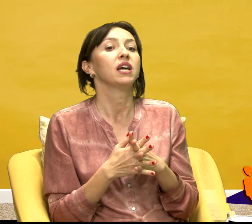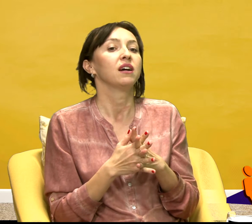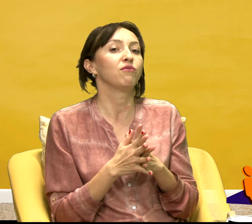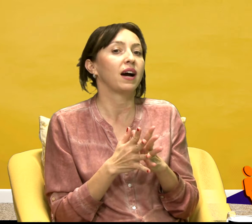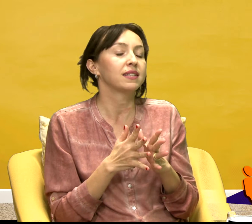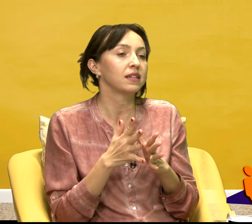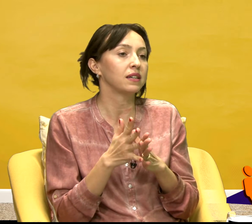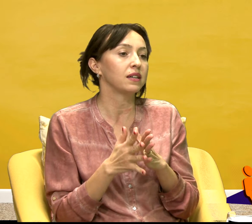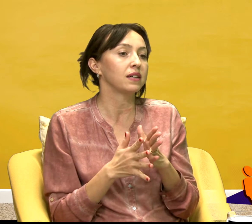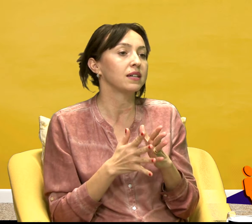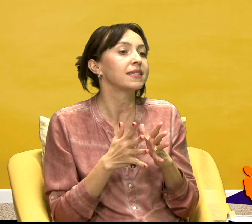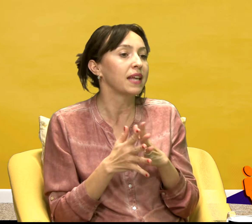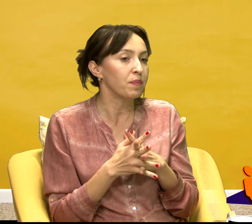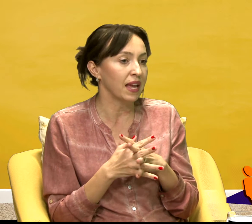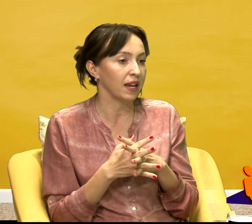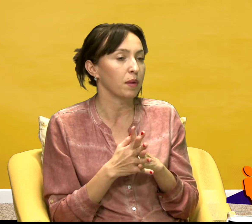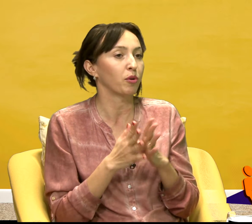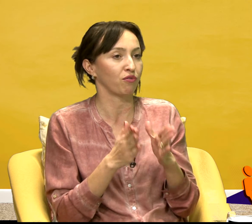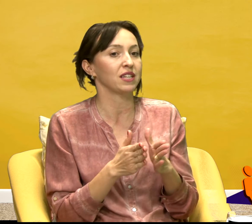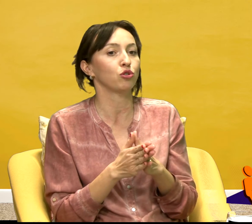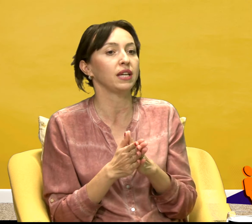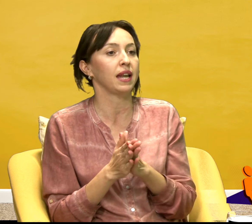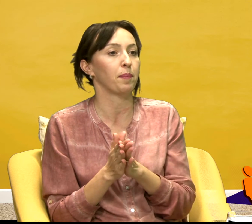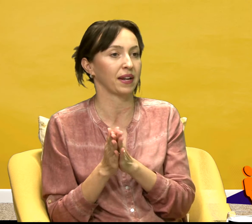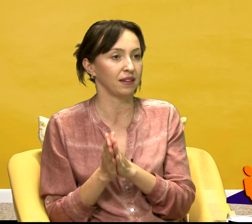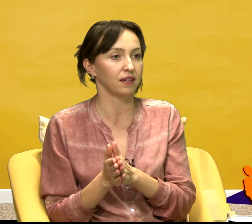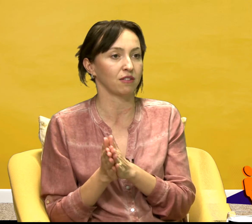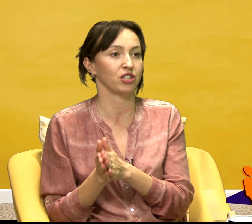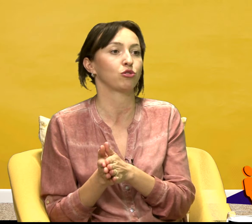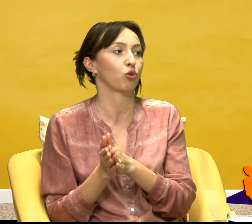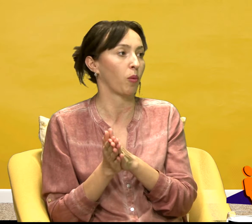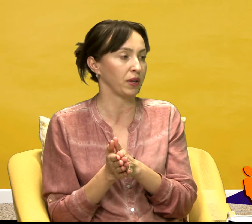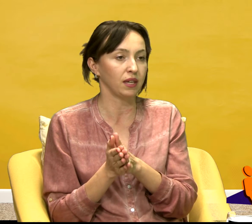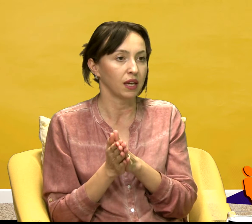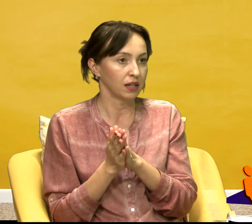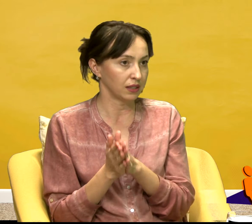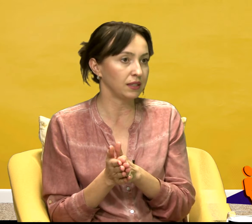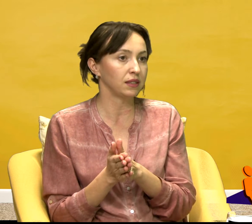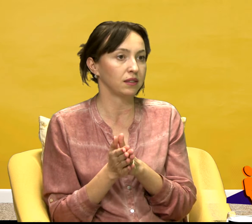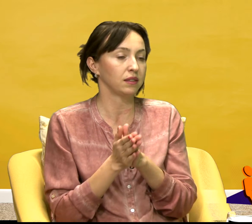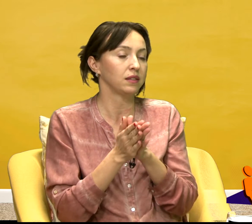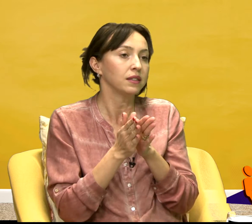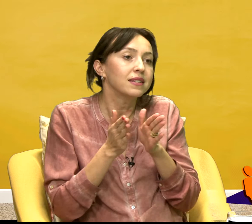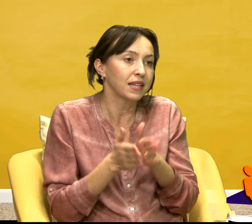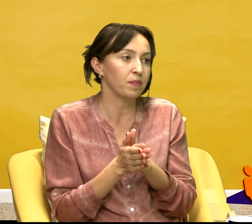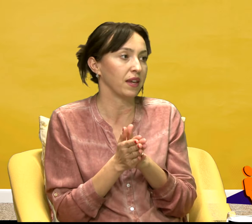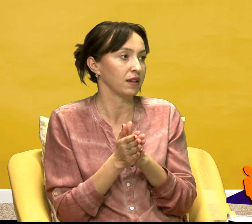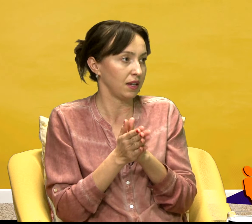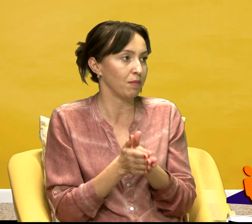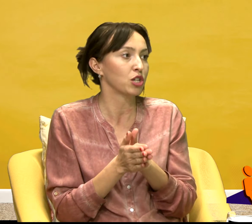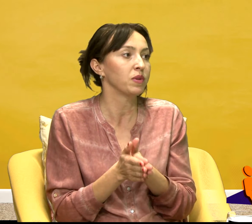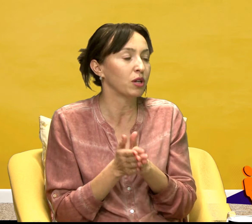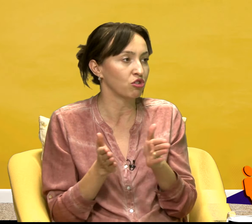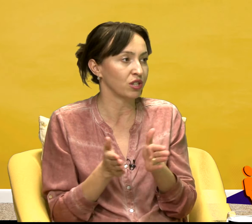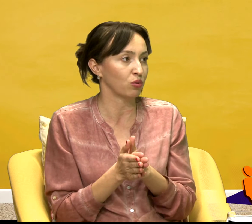învață alfabetul, învață semnele. Profesorii le predă acestor copii în semne,